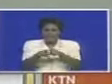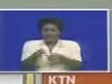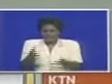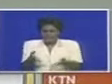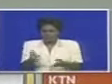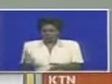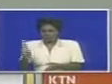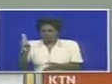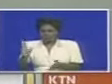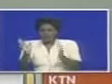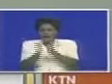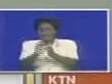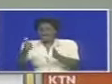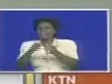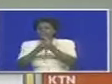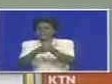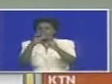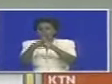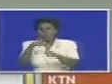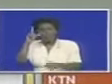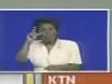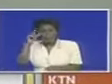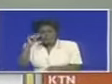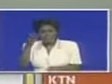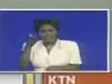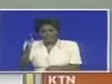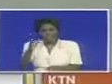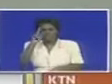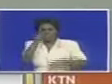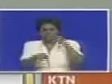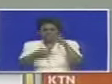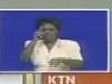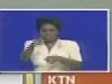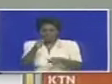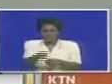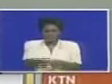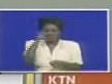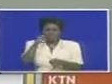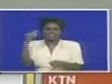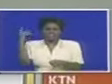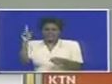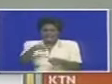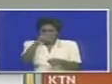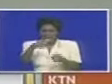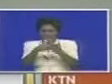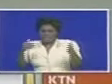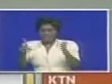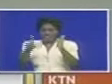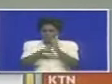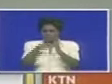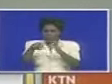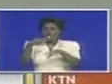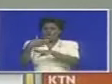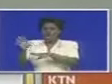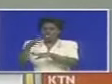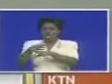Kenyatta pamoja na viongozi wengine kutoka pwani pia wameshutumu uvuvi haramu wakisema husababisha Kenya kupoteza zaidi ya